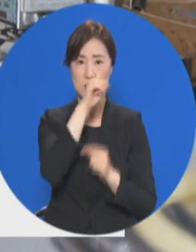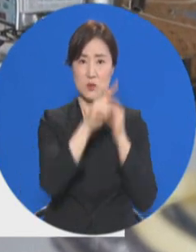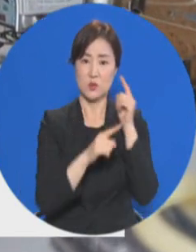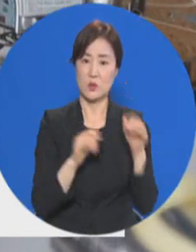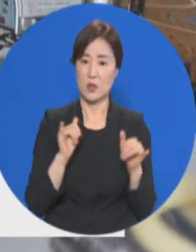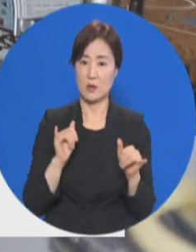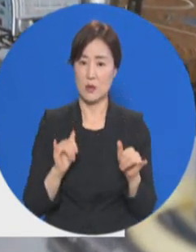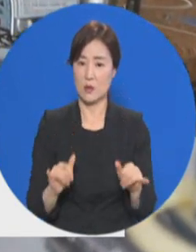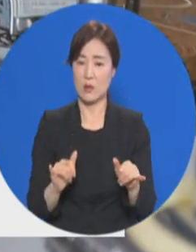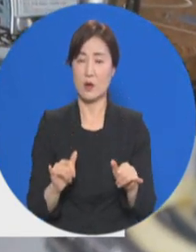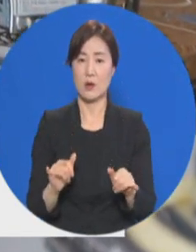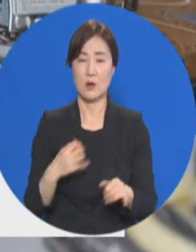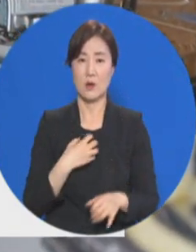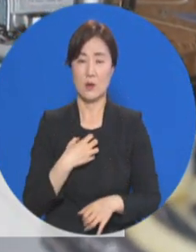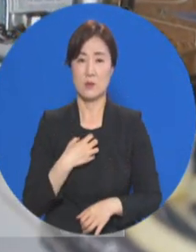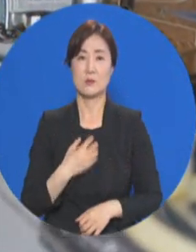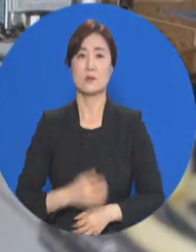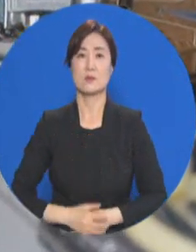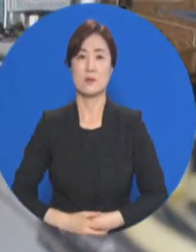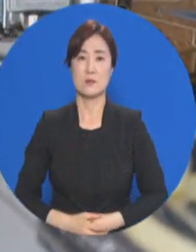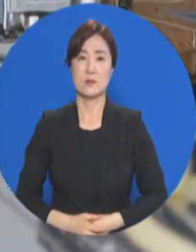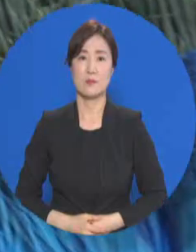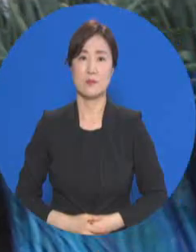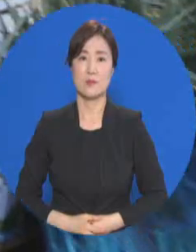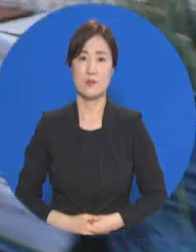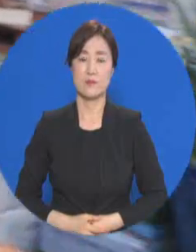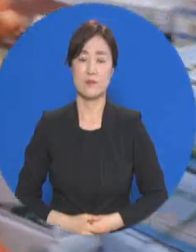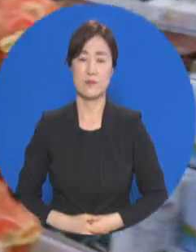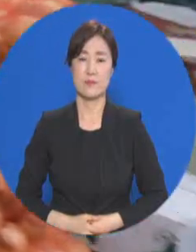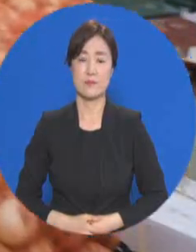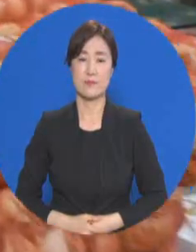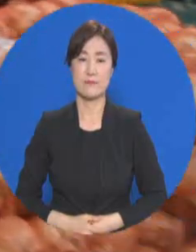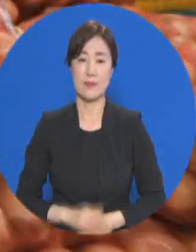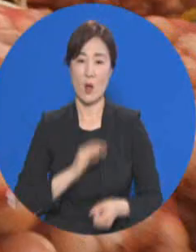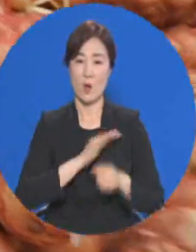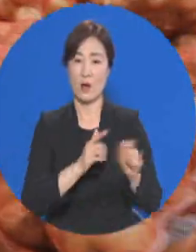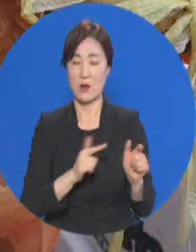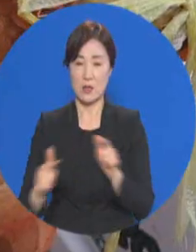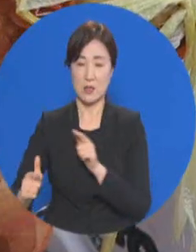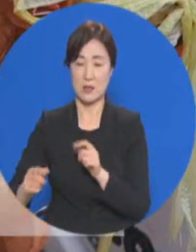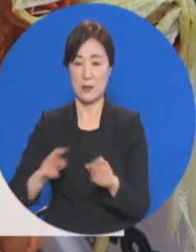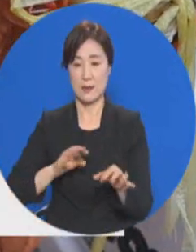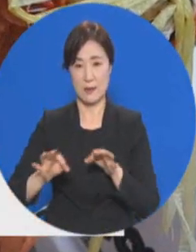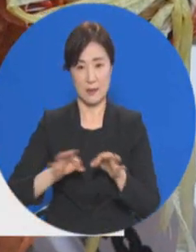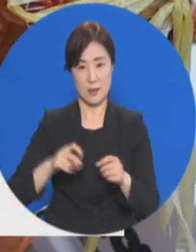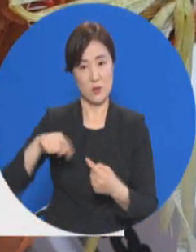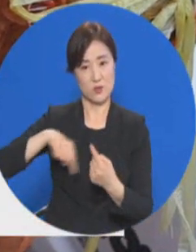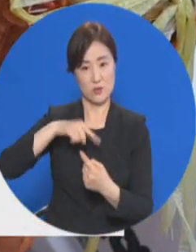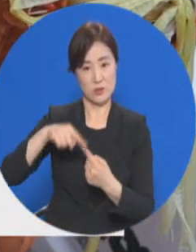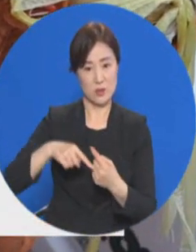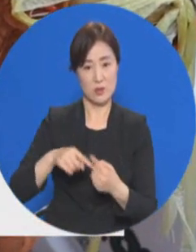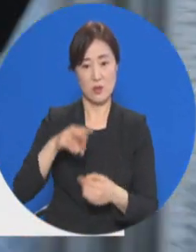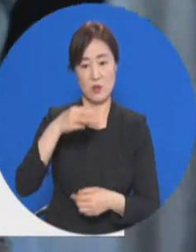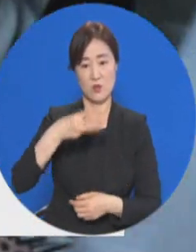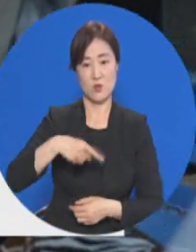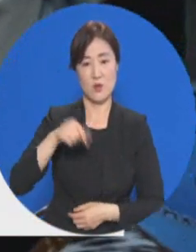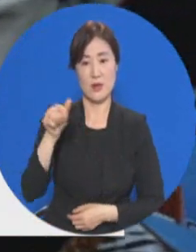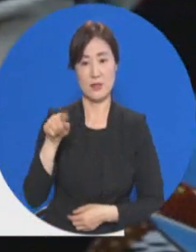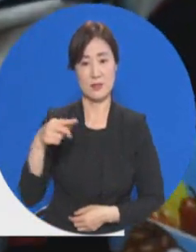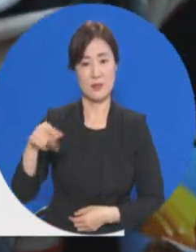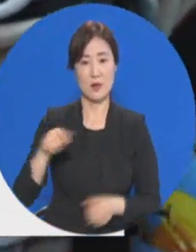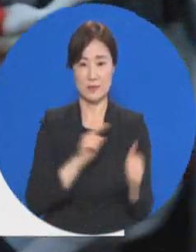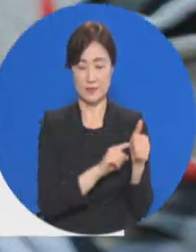또 시각해는 다른 파파라치를 끌까 싶어서. 청과물 도매점을 운영하는 류한석 씨도 요즘 힘들기는